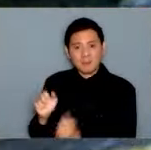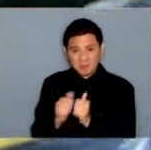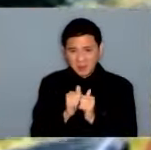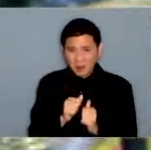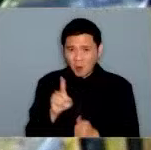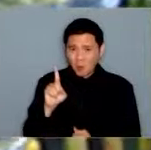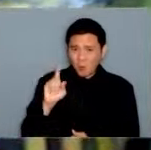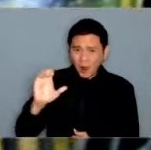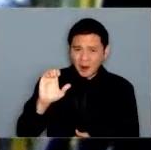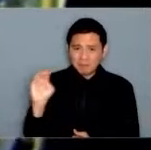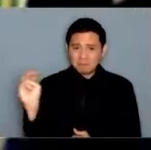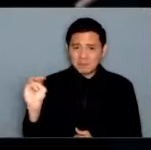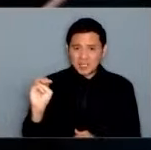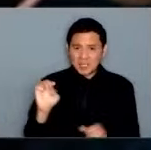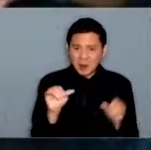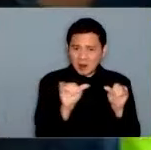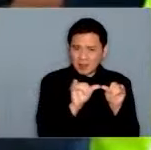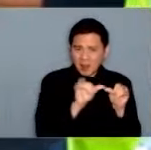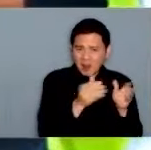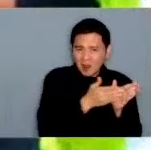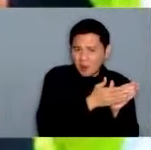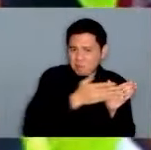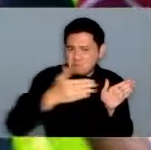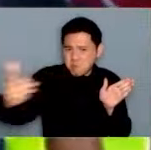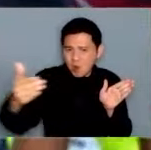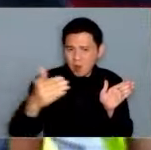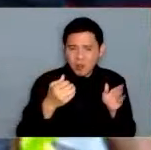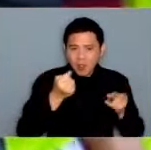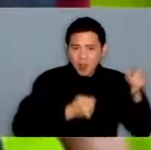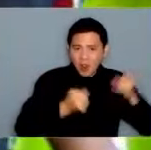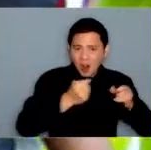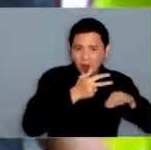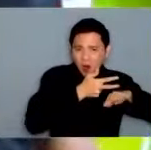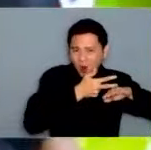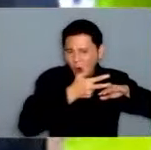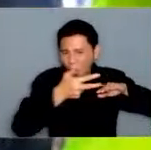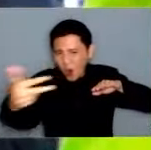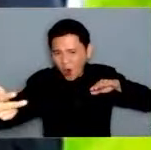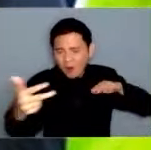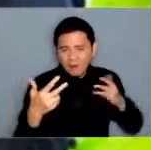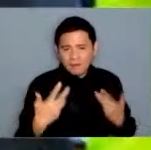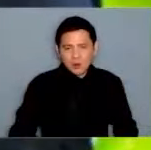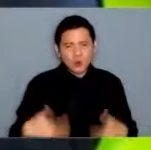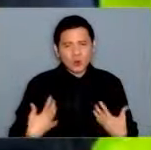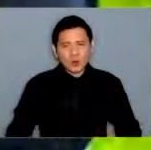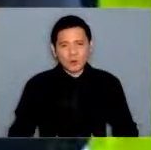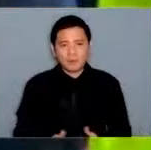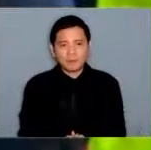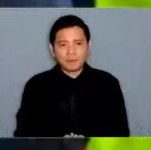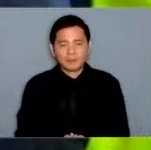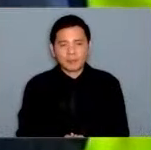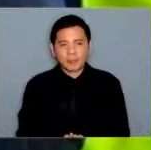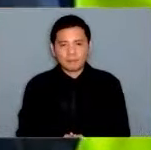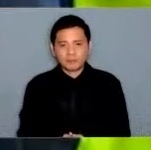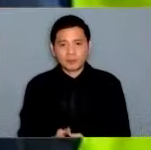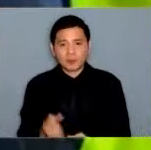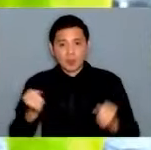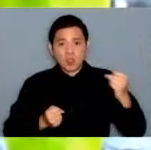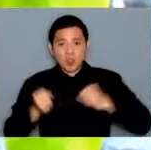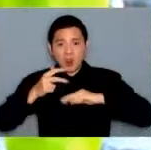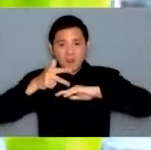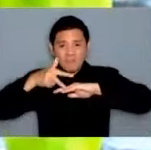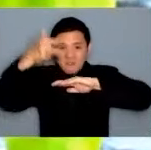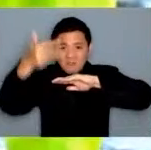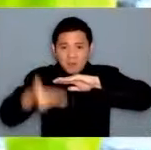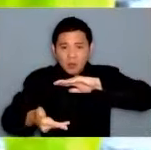layo mula dito sa kinatatayuan natin dito sa North Road. At pero nung tinignan nga nila, no, binaba nila yung sasakyan kanina, nakita nila